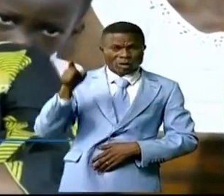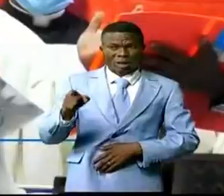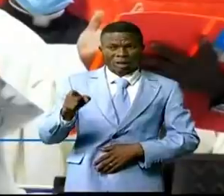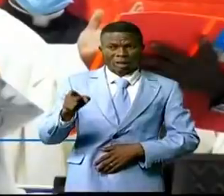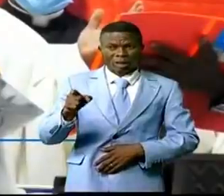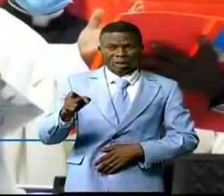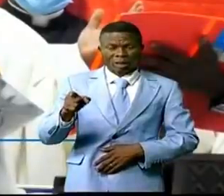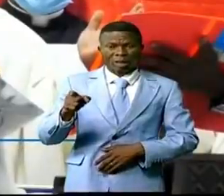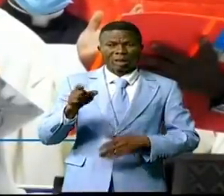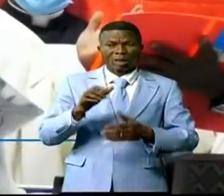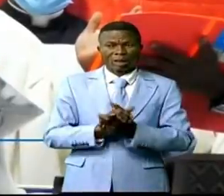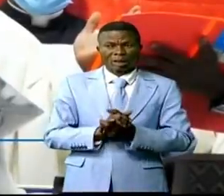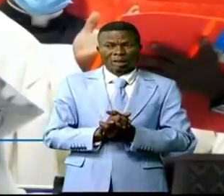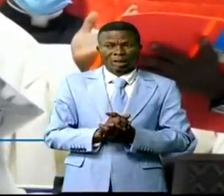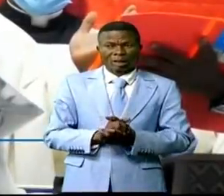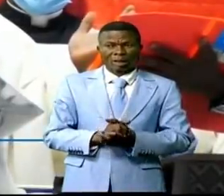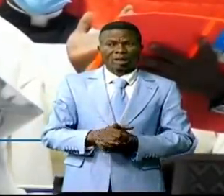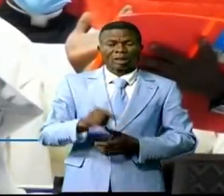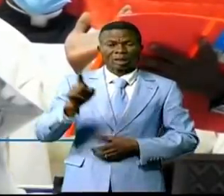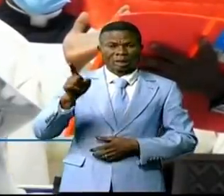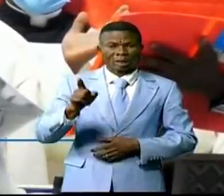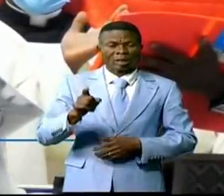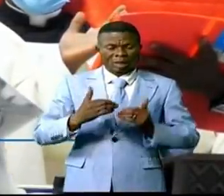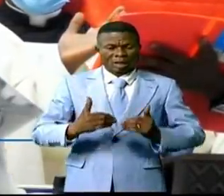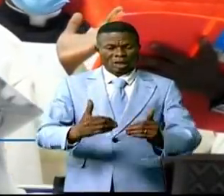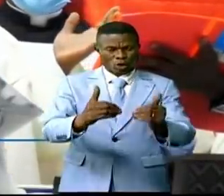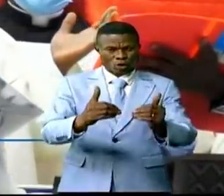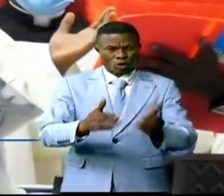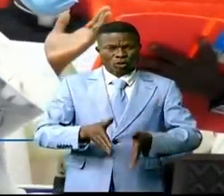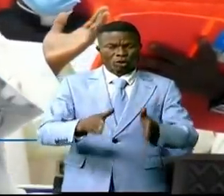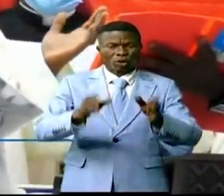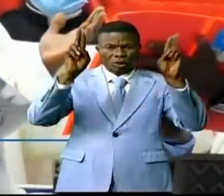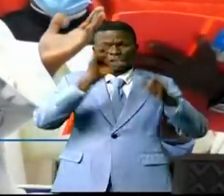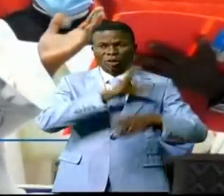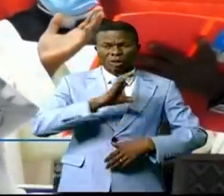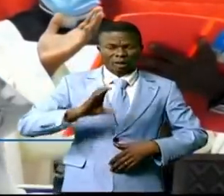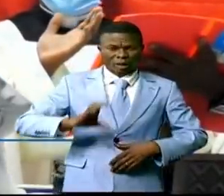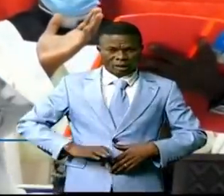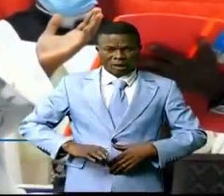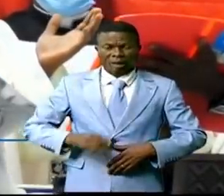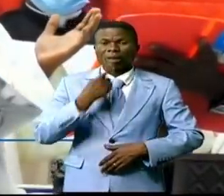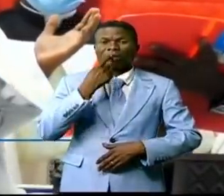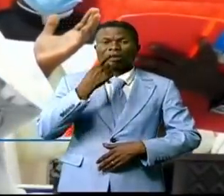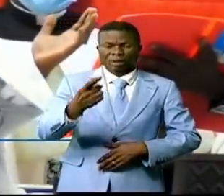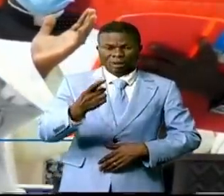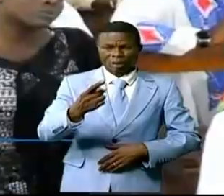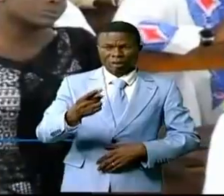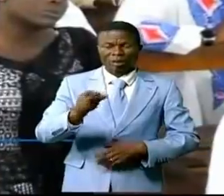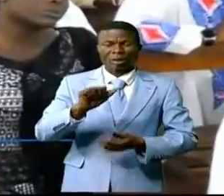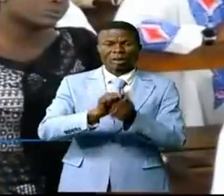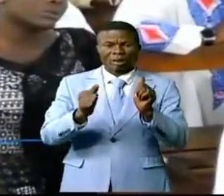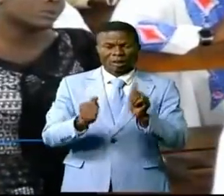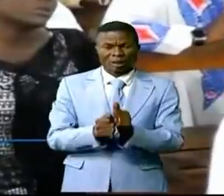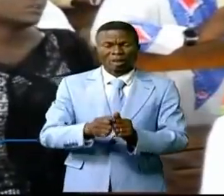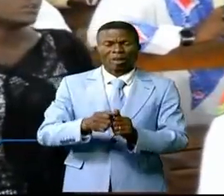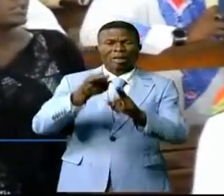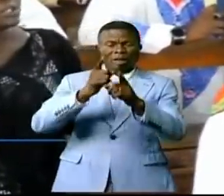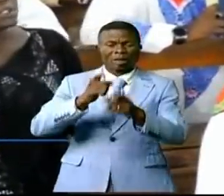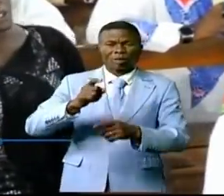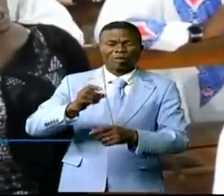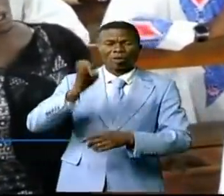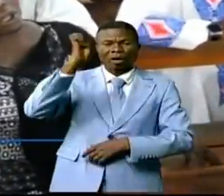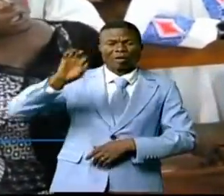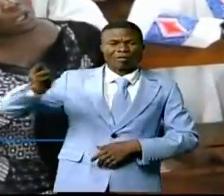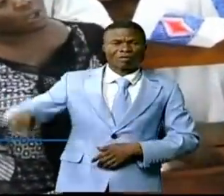a exhorté les fidèles à suivre le chemin du Christ, qui est amour. Il a commenté les écritures tirées de l'évangile de Jean 13,